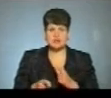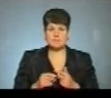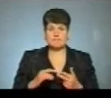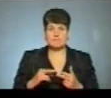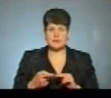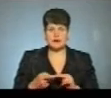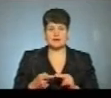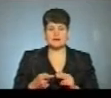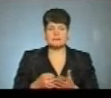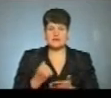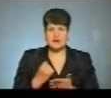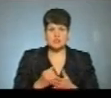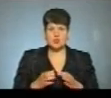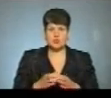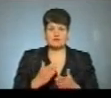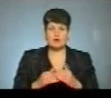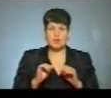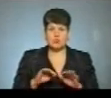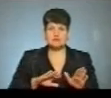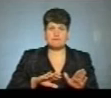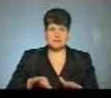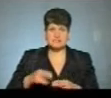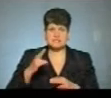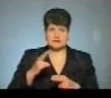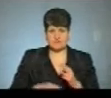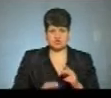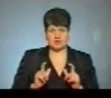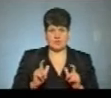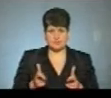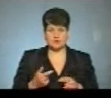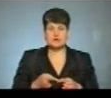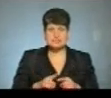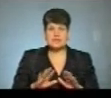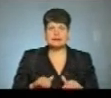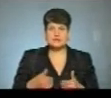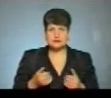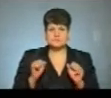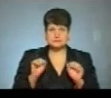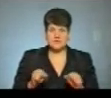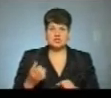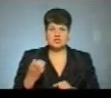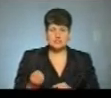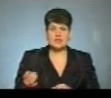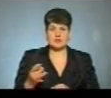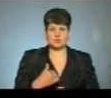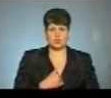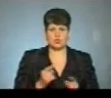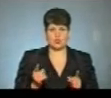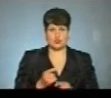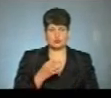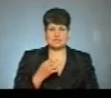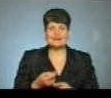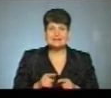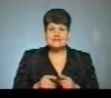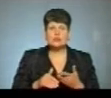групи інвалідності можна буде після завершення карантину. Власне, це дасть змогу. Ще раз хочу коротко сказати,